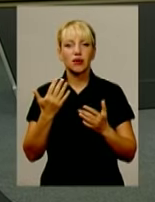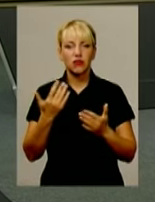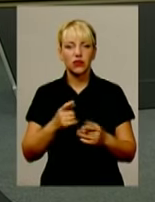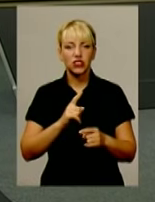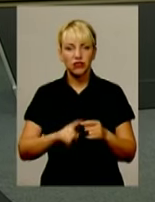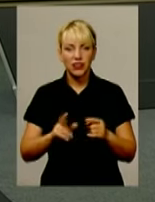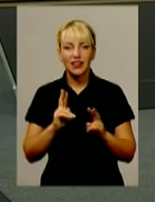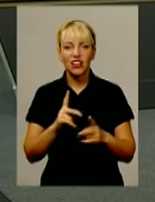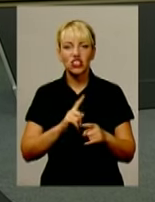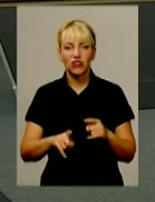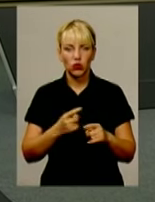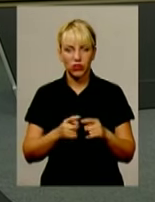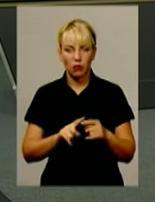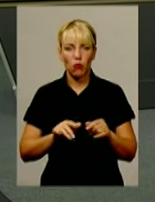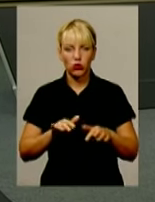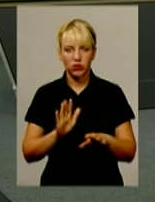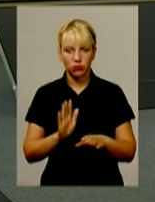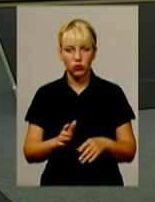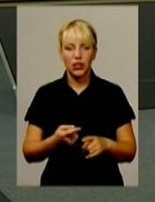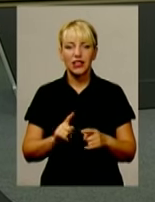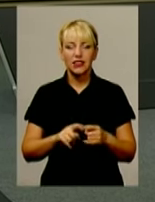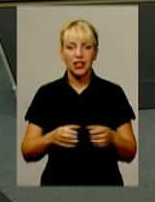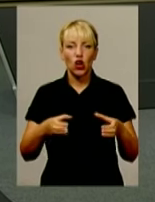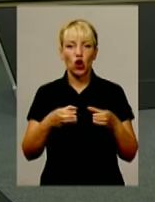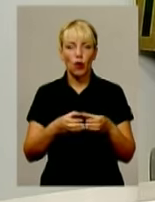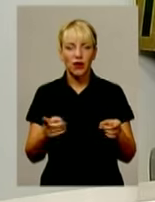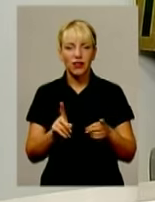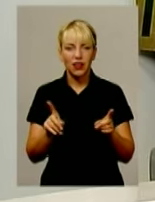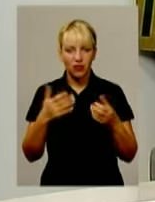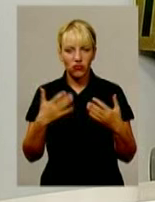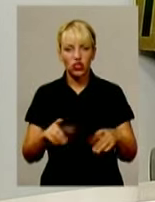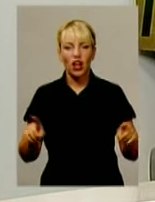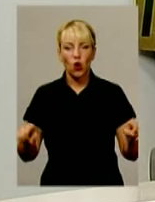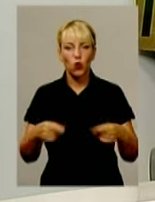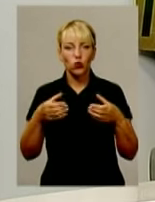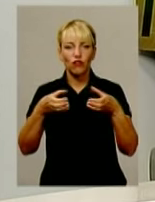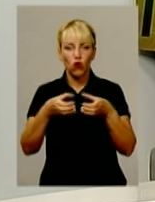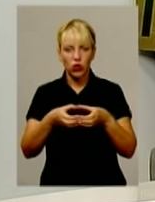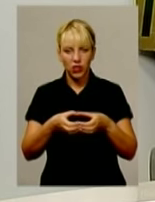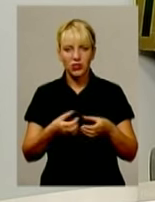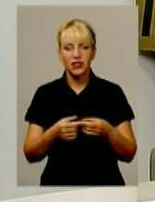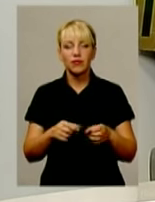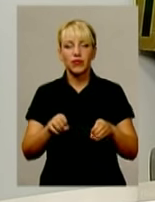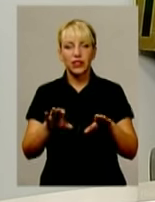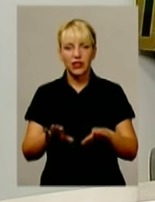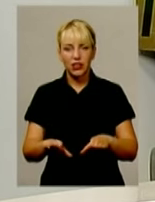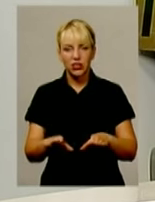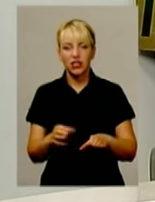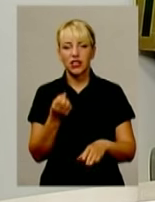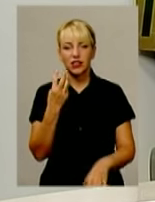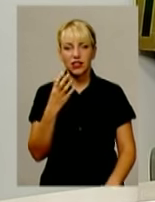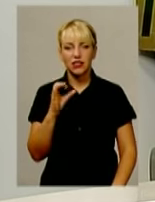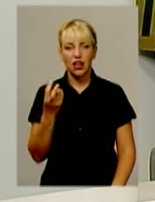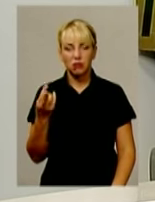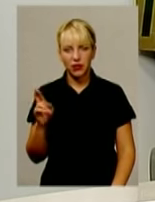громади, які утворилися рішенням позачергової сесії обласної ради 13 серпня,